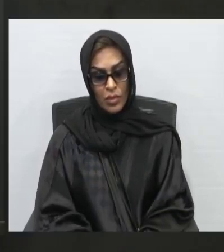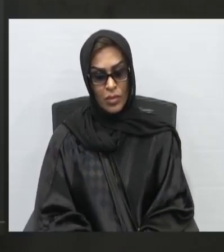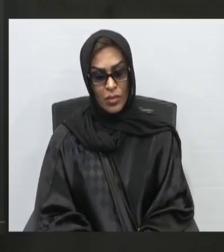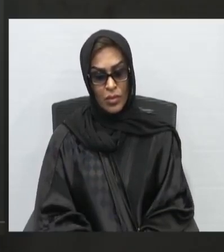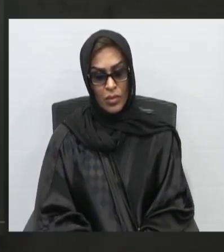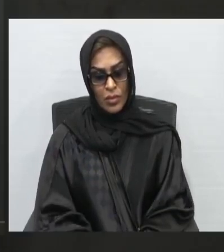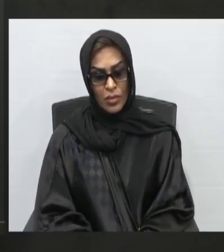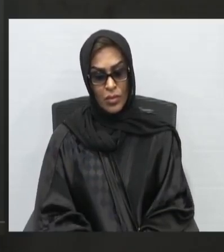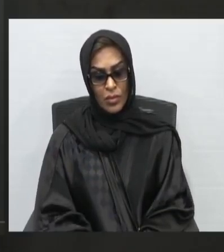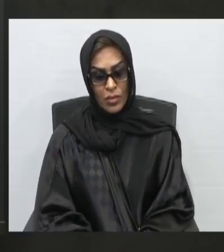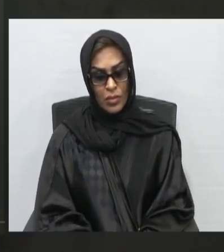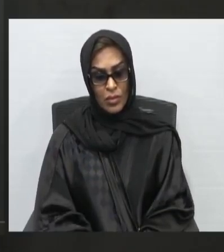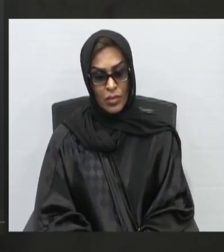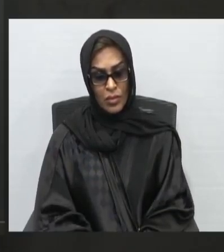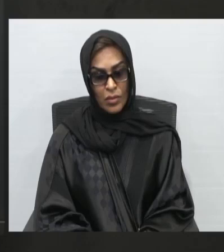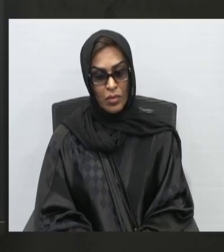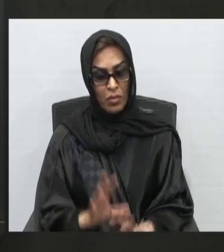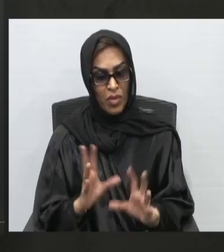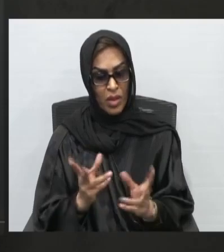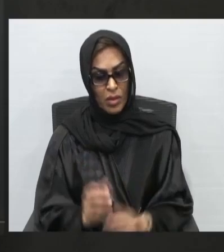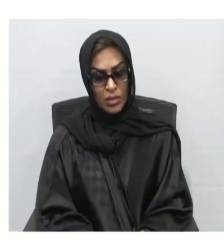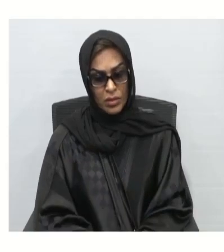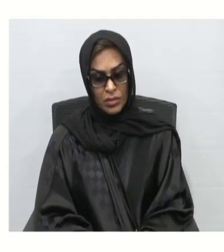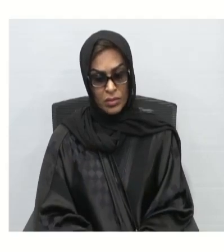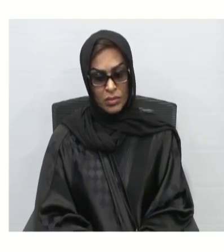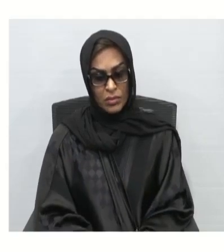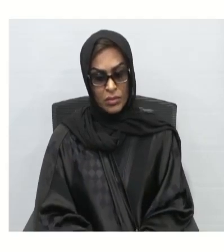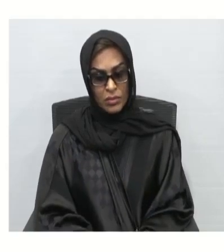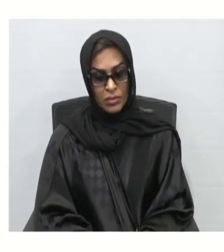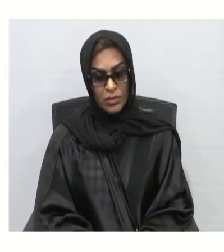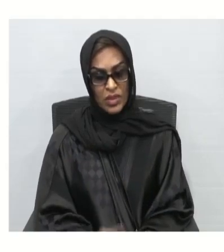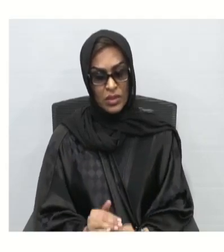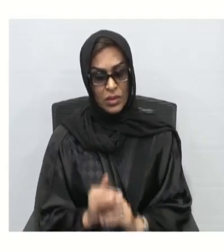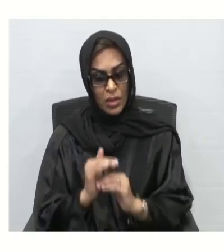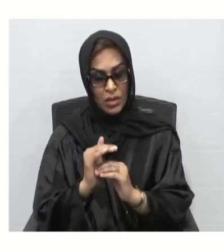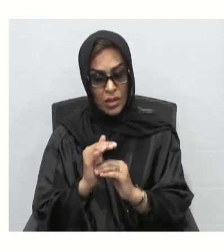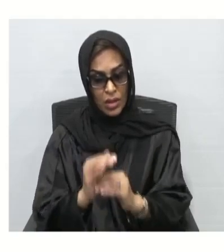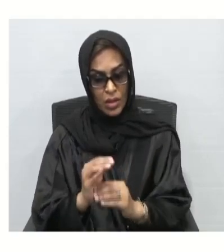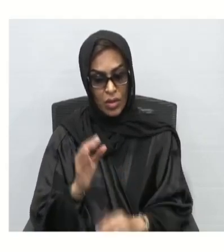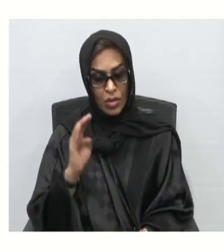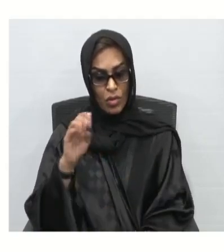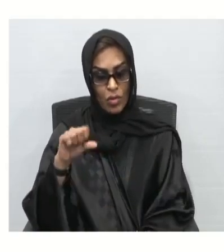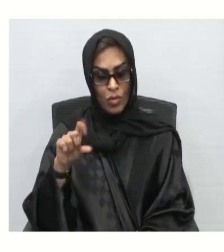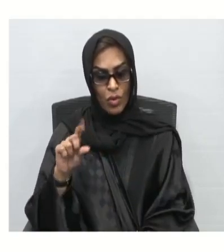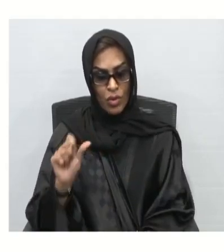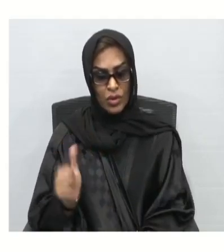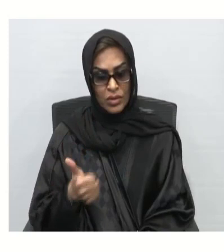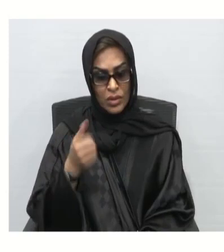في السلع مثل ماذا نذكر تقديم كوبونات والخصومات